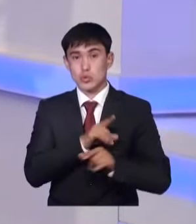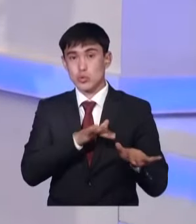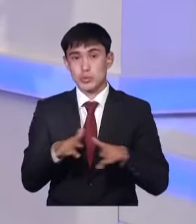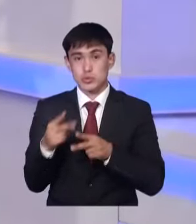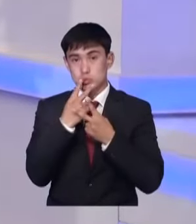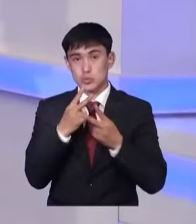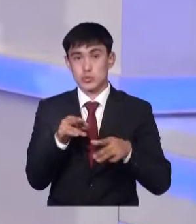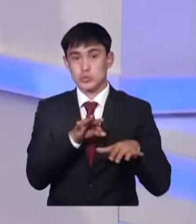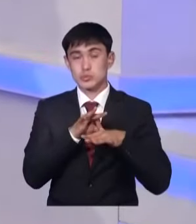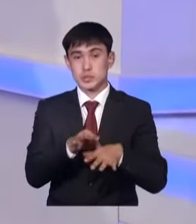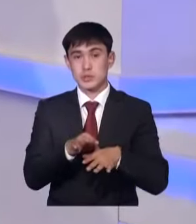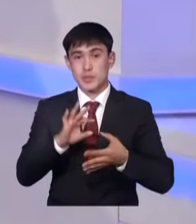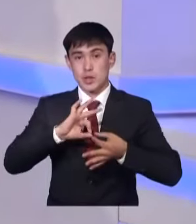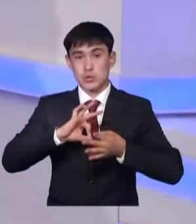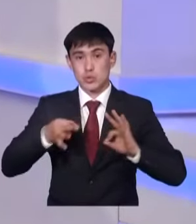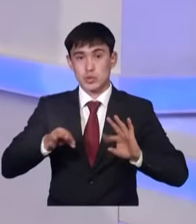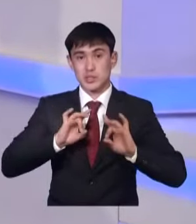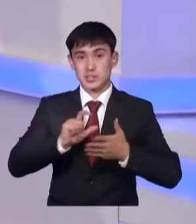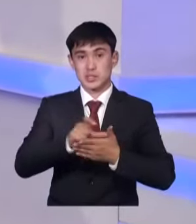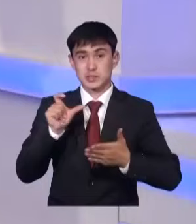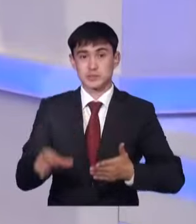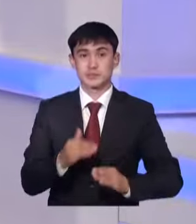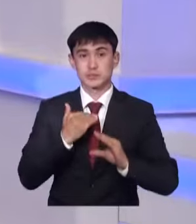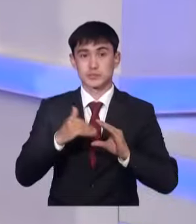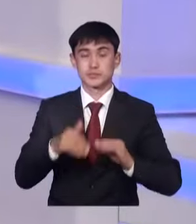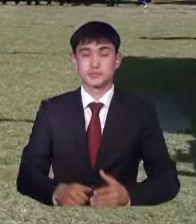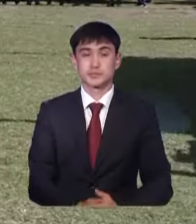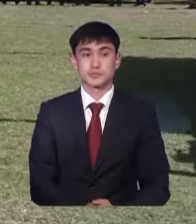іс-қимыл көрсетті. Толығырақ әріптесім Еркебұлан Жақыбайдың сюжетінде.